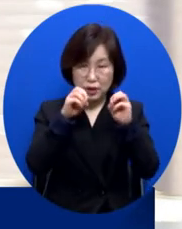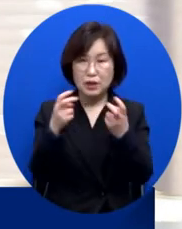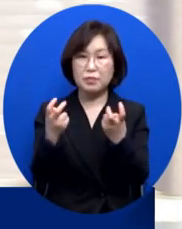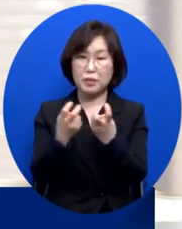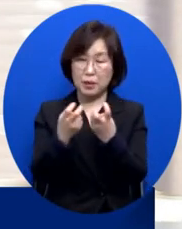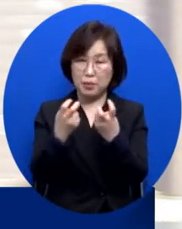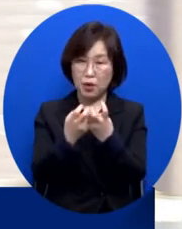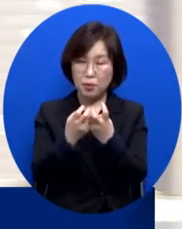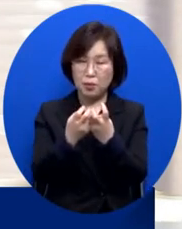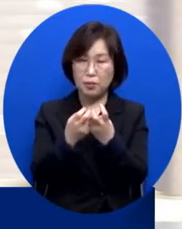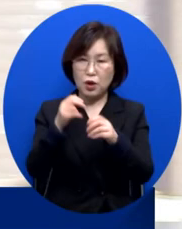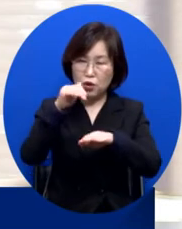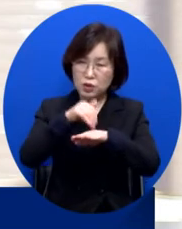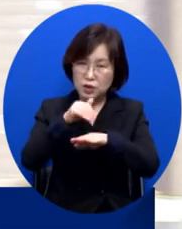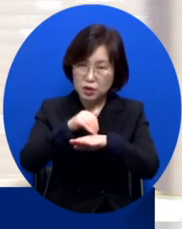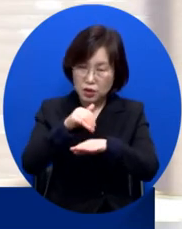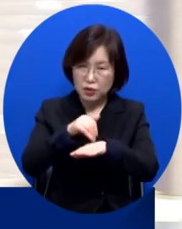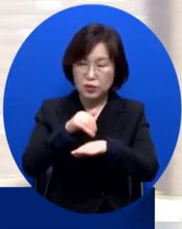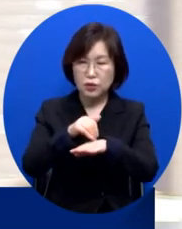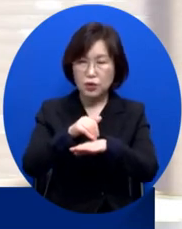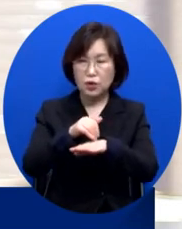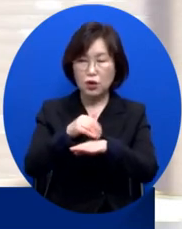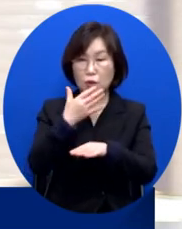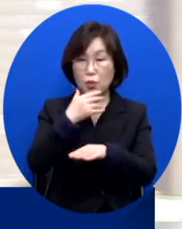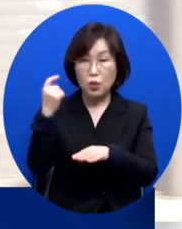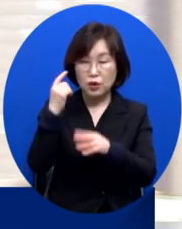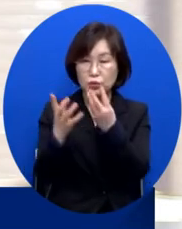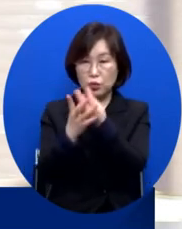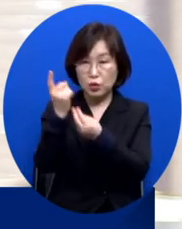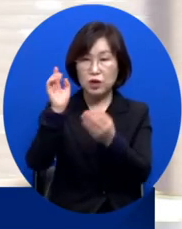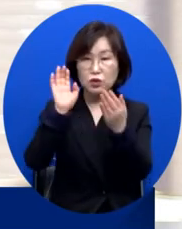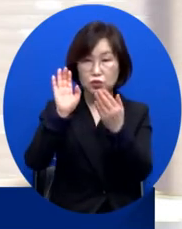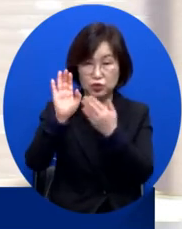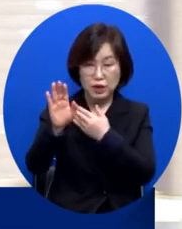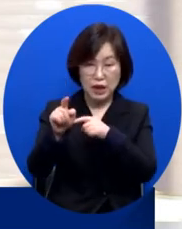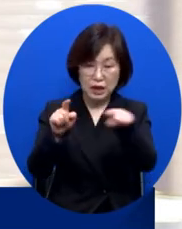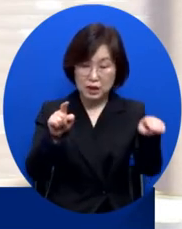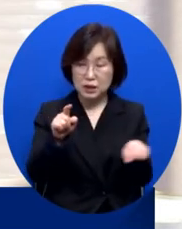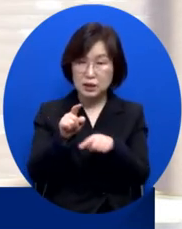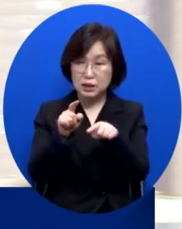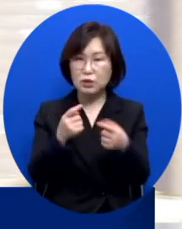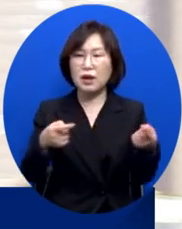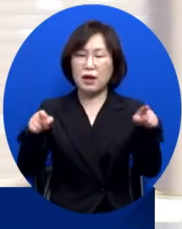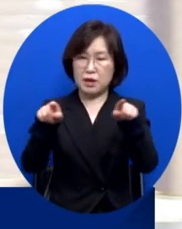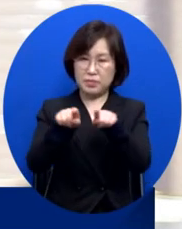어떻게 훈련시켜서 복음이 통일된 다음에 우리가 그 사람들에게